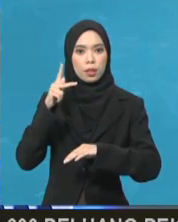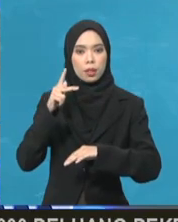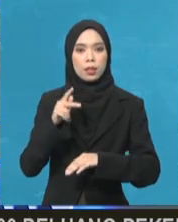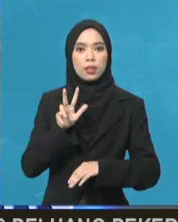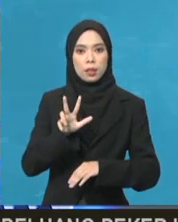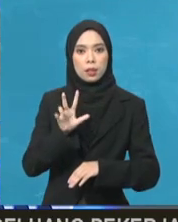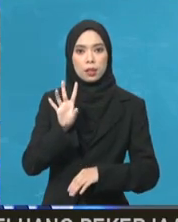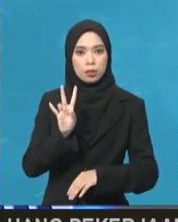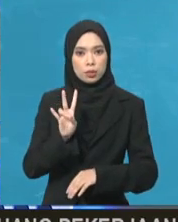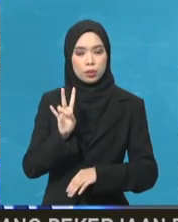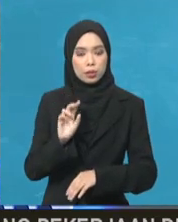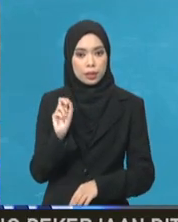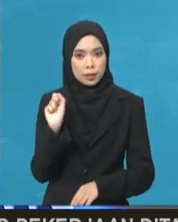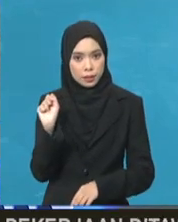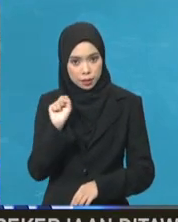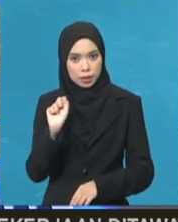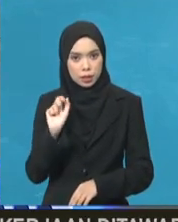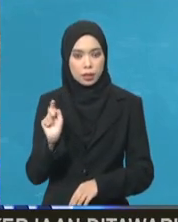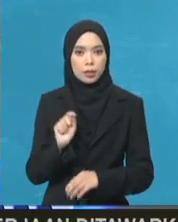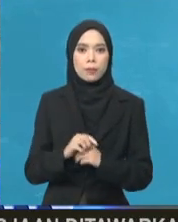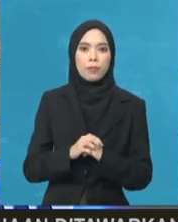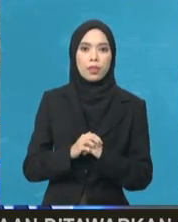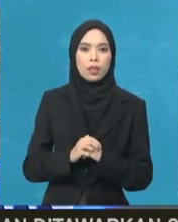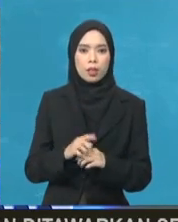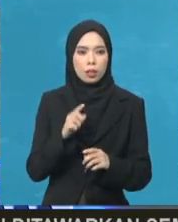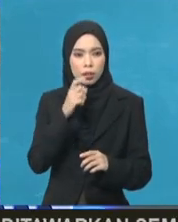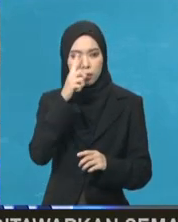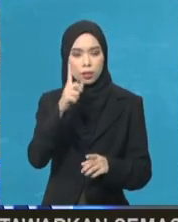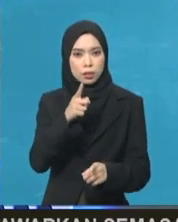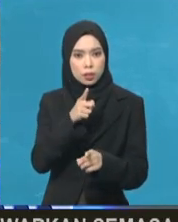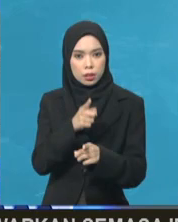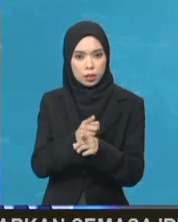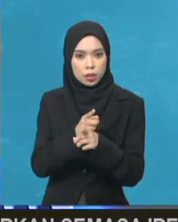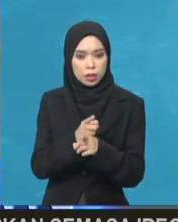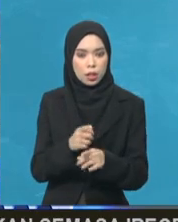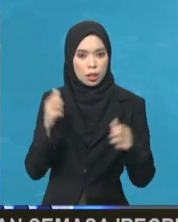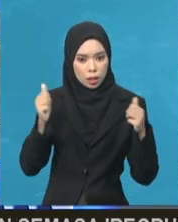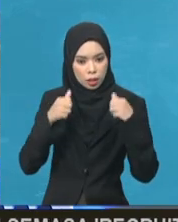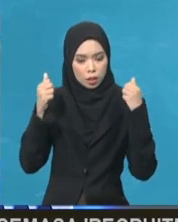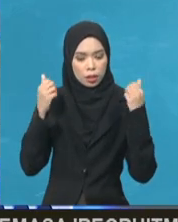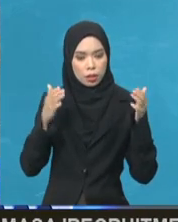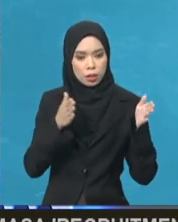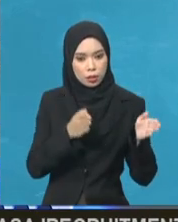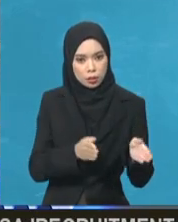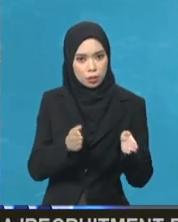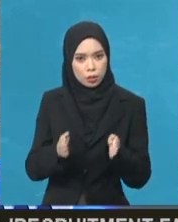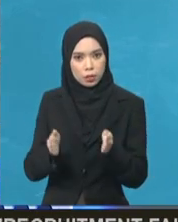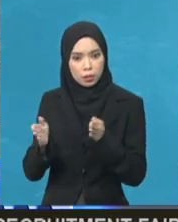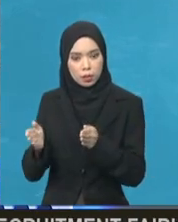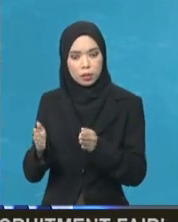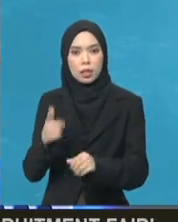ke-37 pada Selasa ini bagi memastikan persembahan bagi sambutan berjalan lancar dan teratur